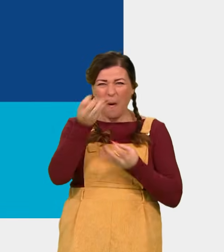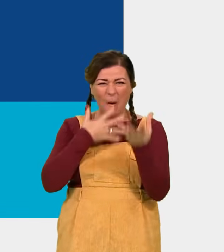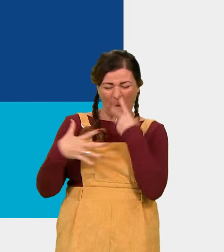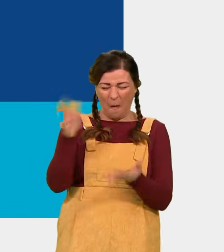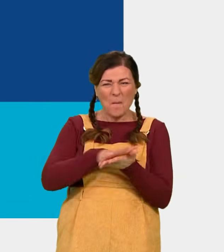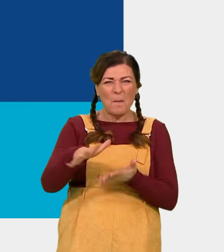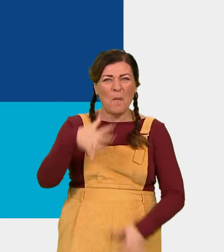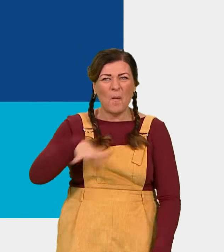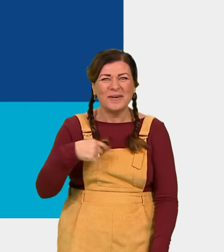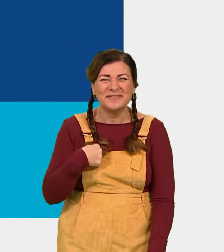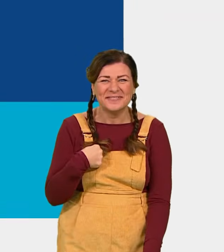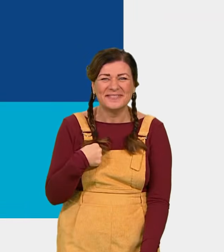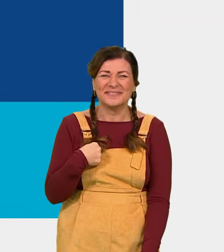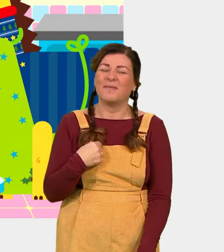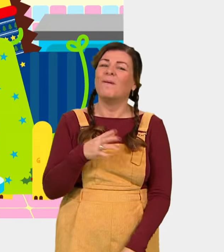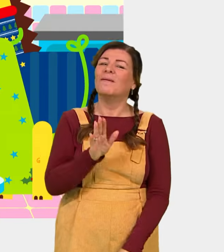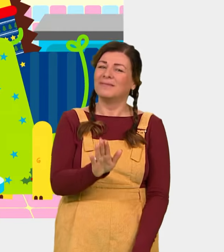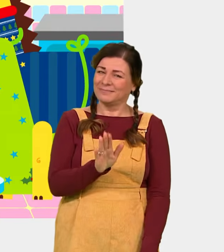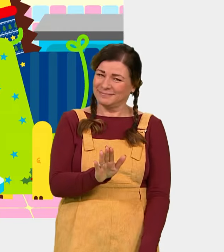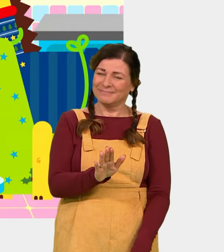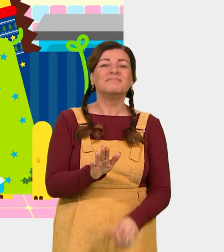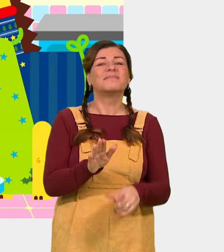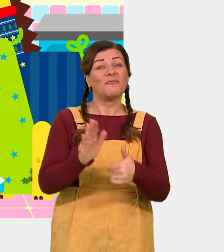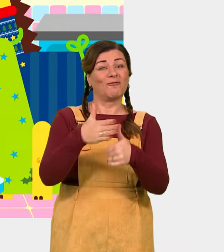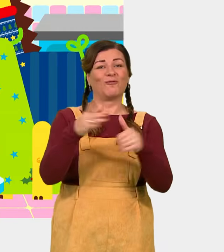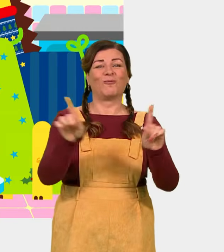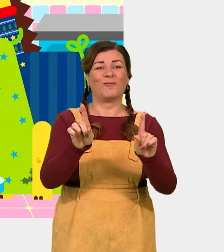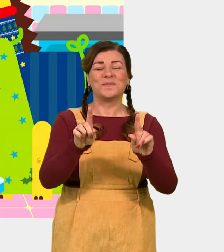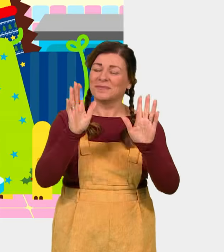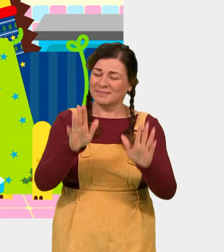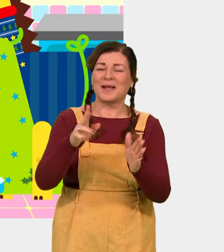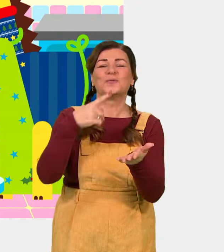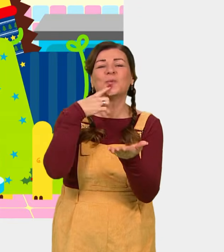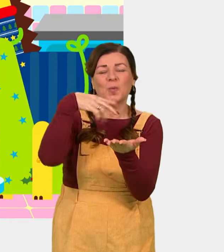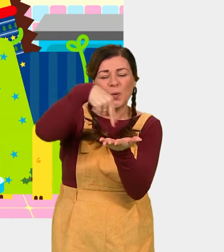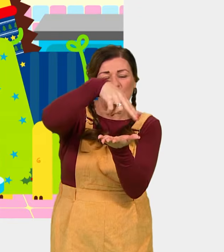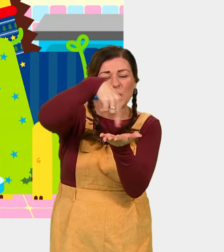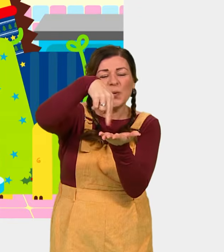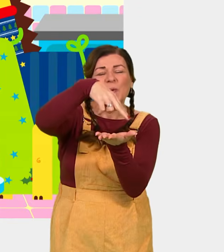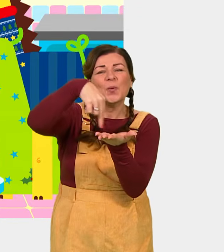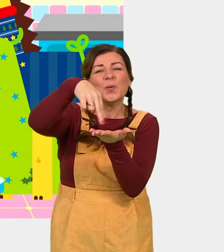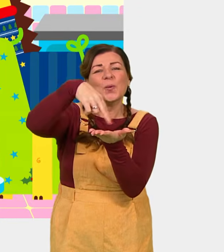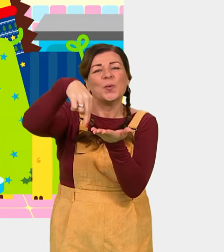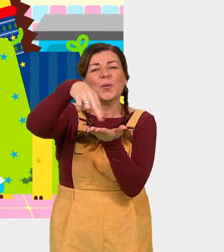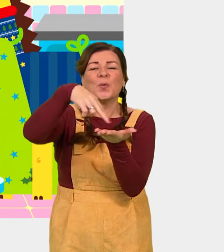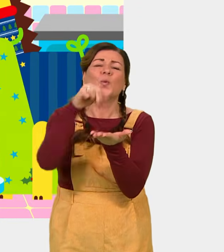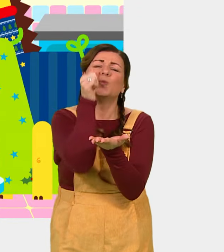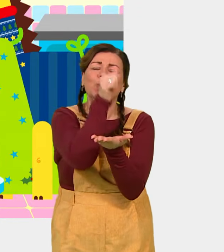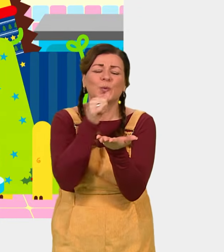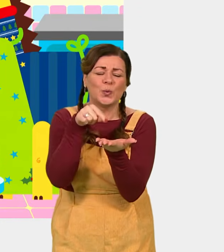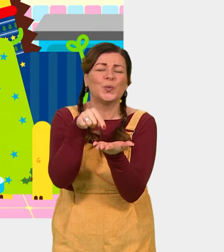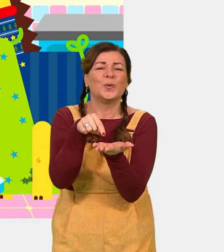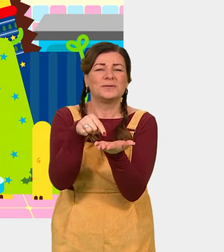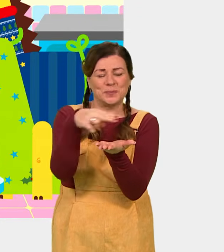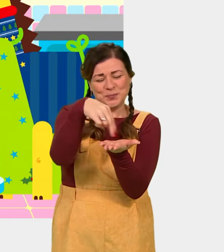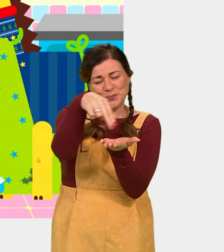ei fisged yn y fan ar lle. Ond yn gyntaf, roedd rhaid rhoi eisyn gwyn ar y bisgedi mwyn eu gorffin nhw